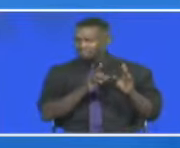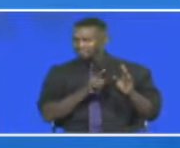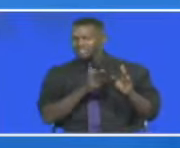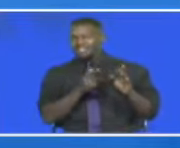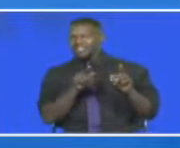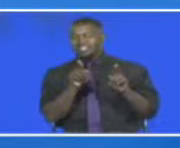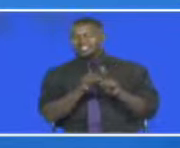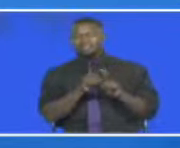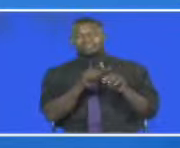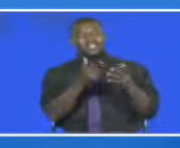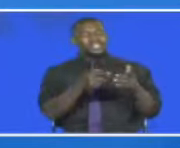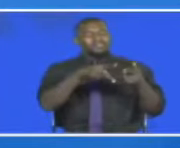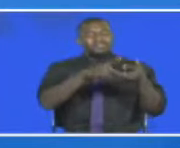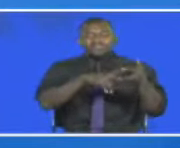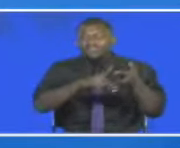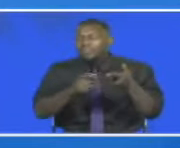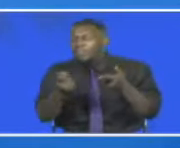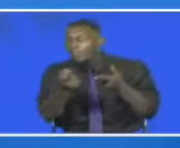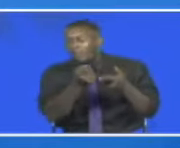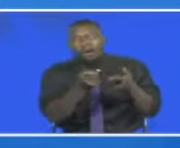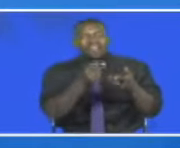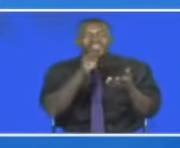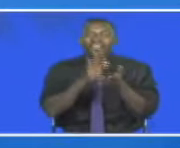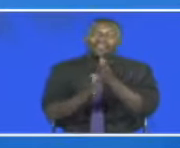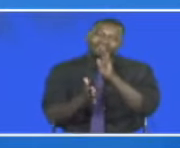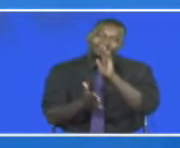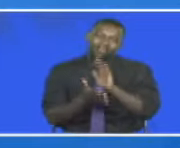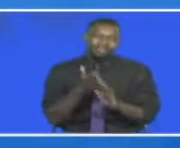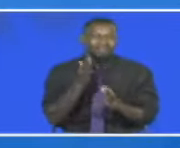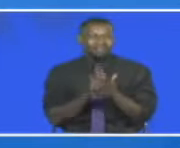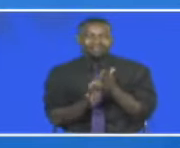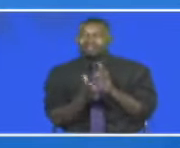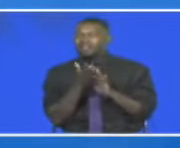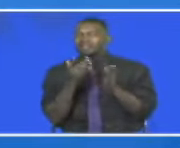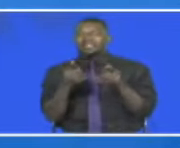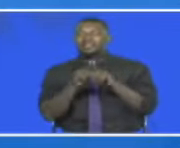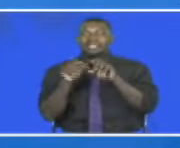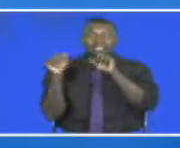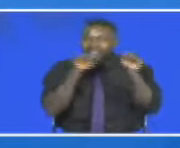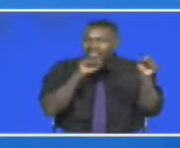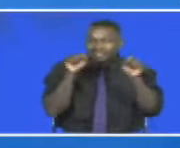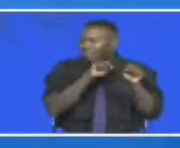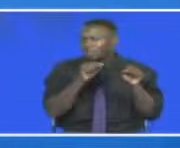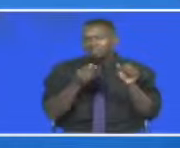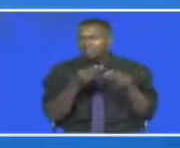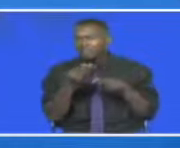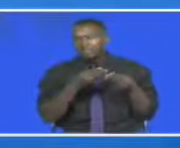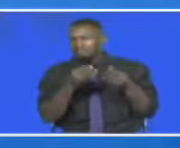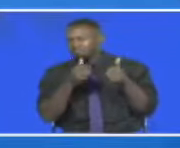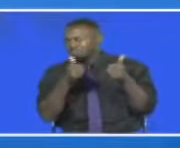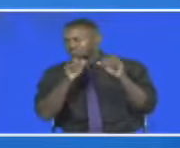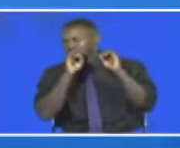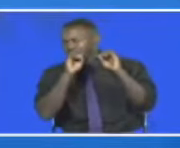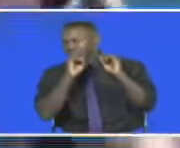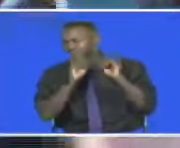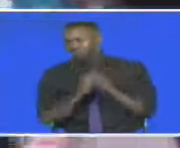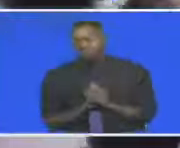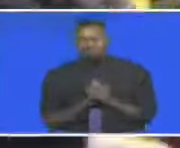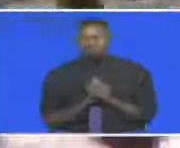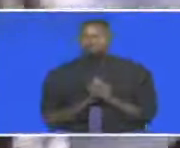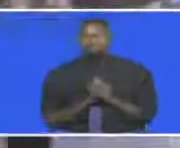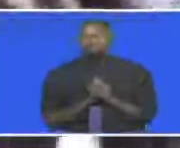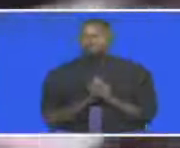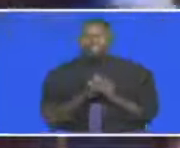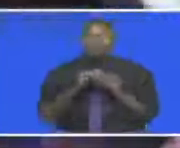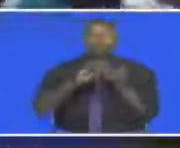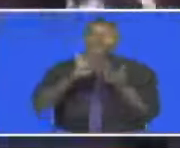hata ukarabati mdogo wa kiwanda ambao unaigharamisha uswagaji wa miwa. Bramo Bwire na maelezo. Bwana